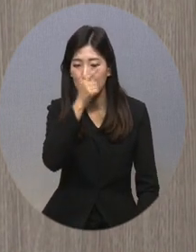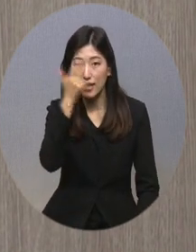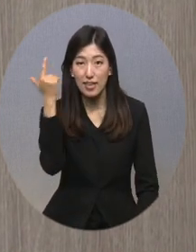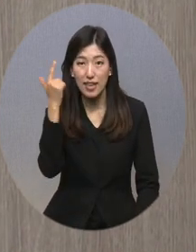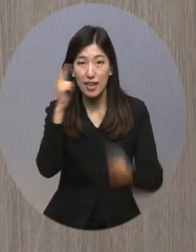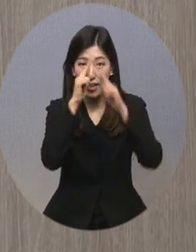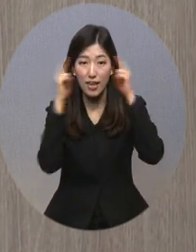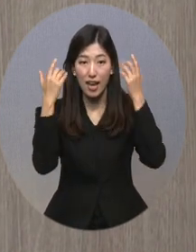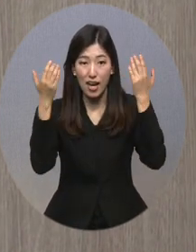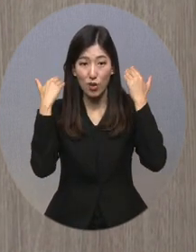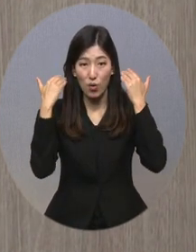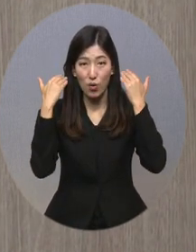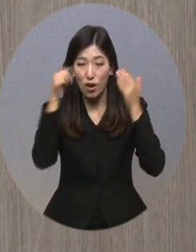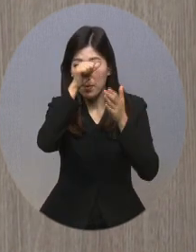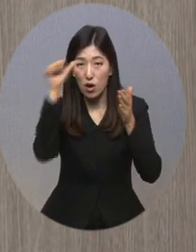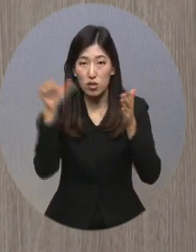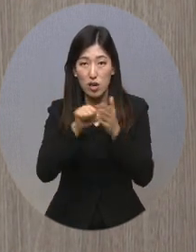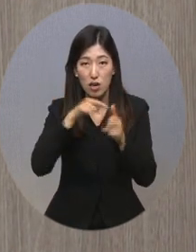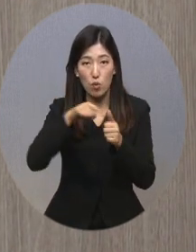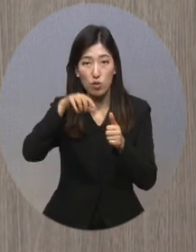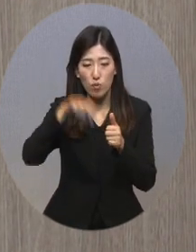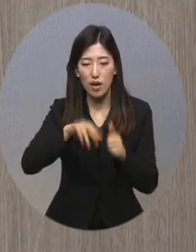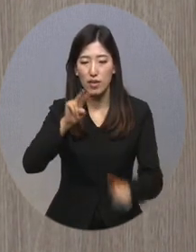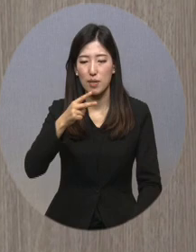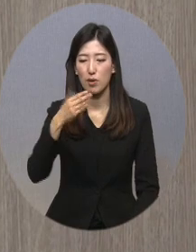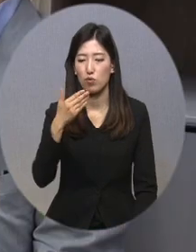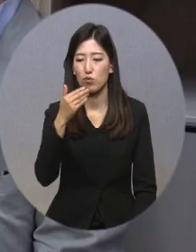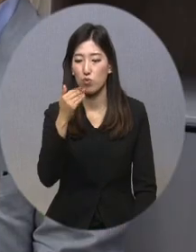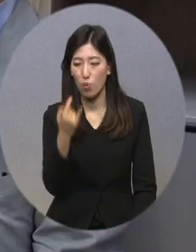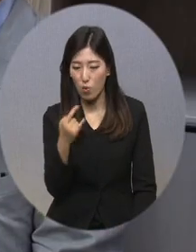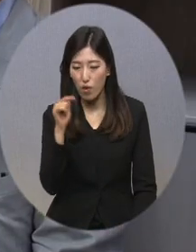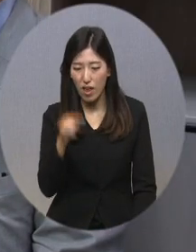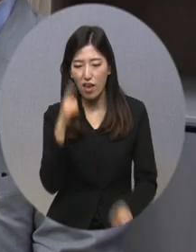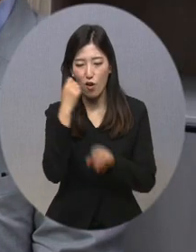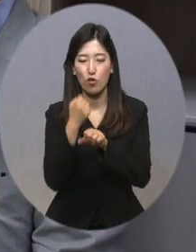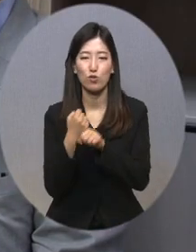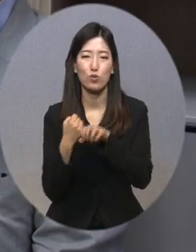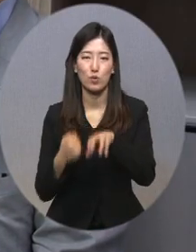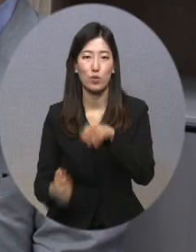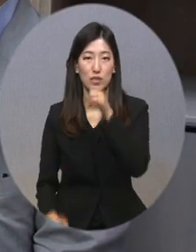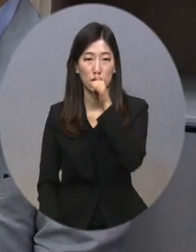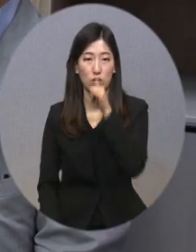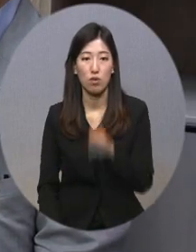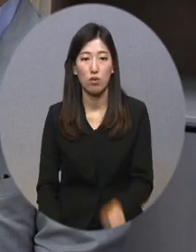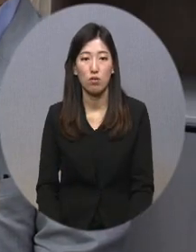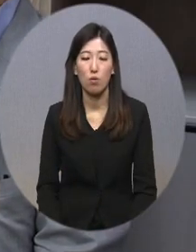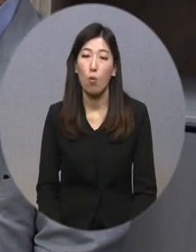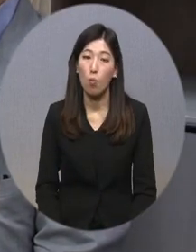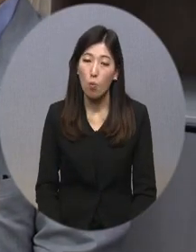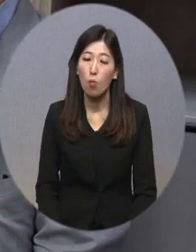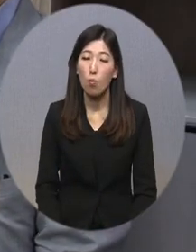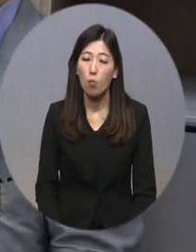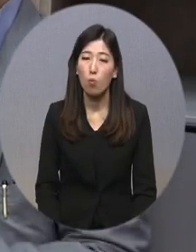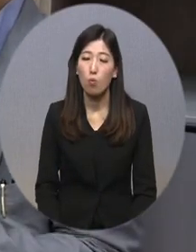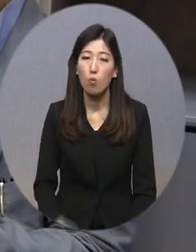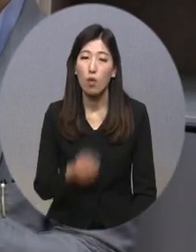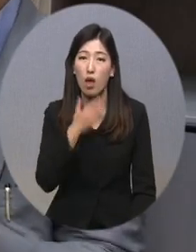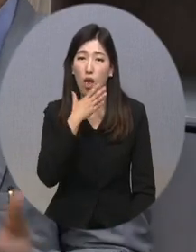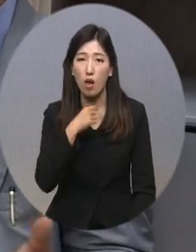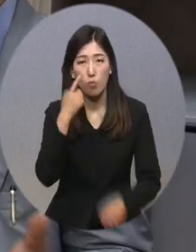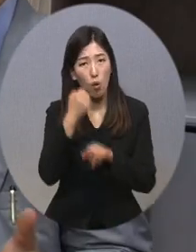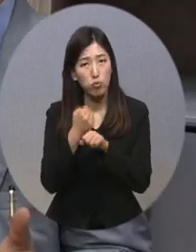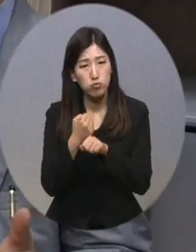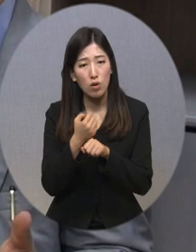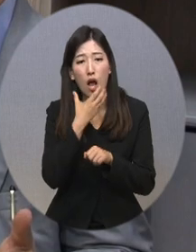평생교육관 209호에 저의 연구실이 따로 있습니다. 그러면은 사실은 행복연구소라는 행복이라는 주제가